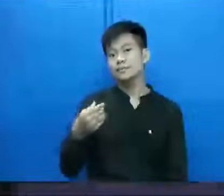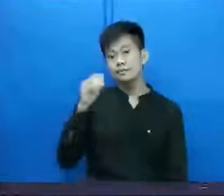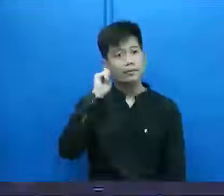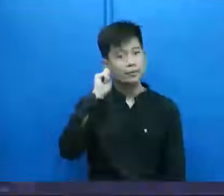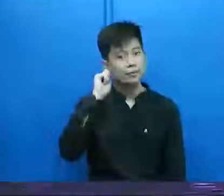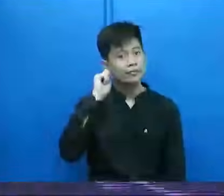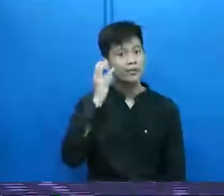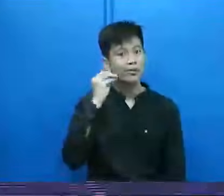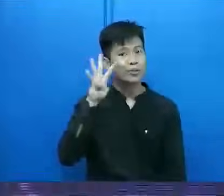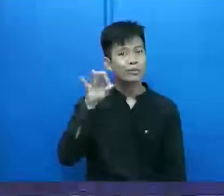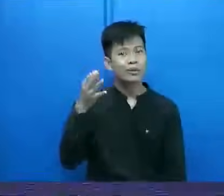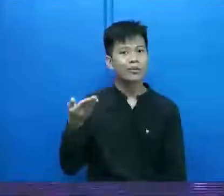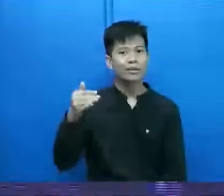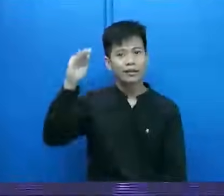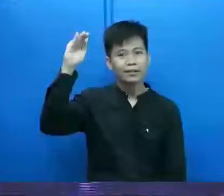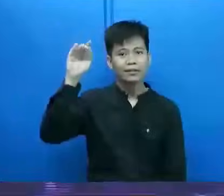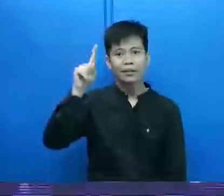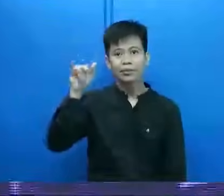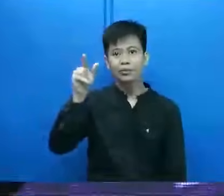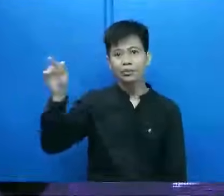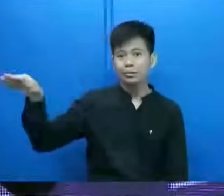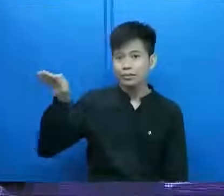Akhwat, usia di atas 40 tahun. Satu juz.